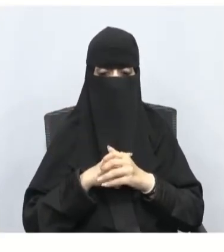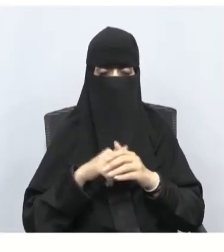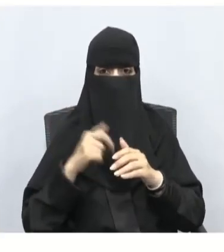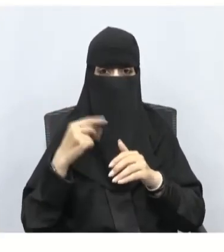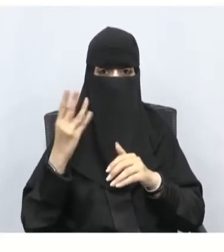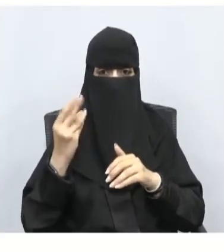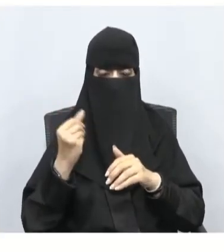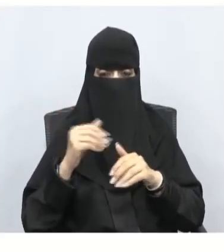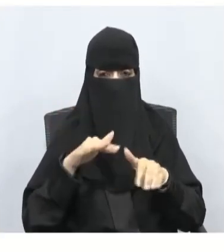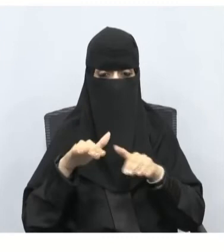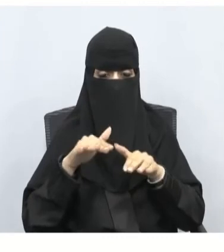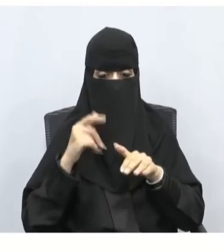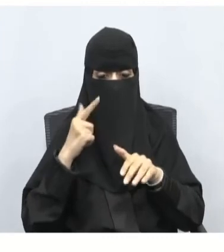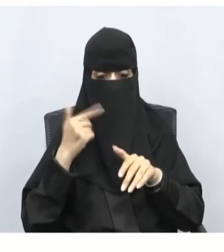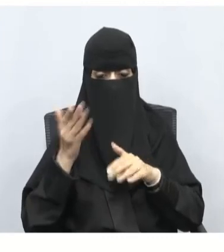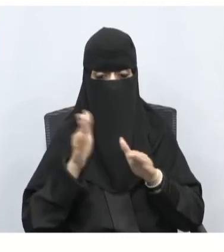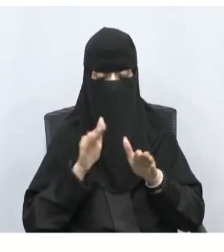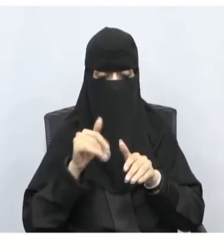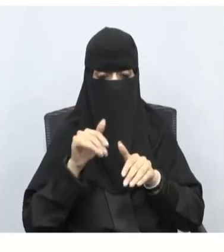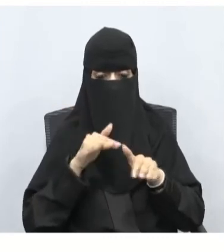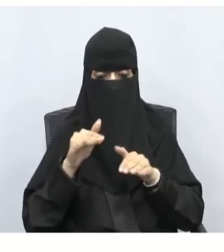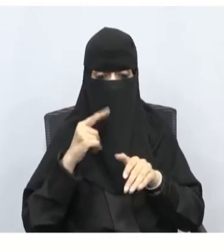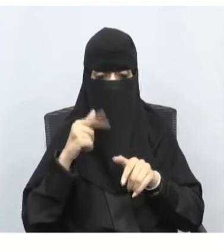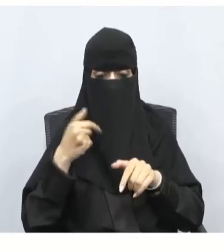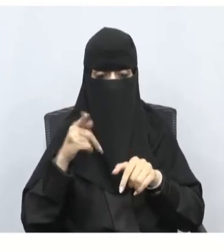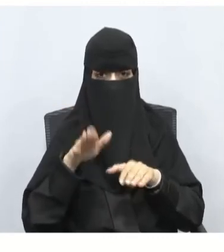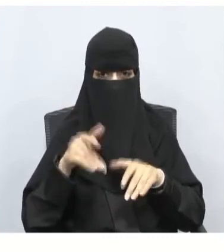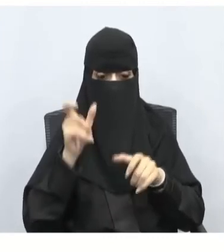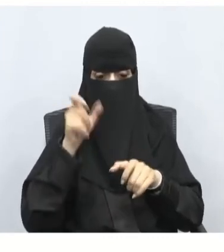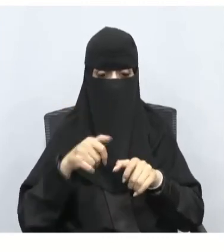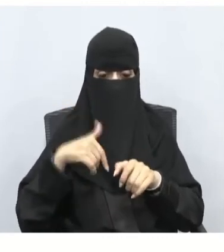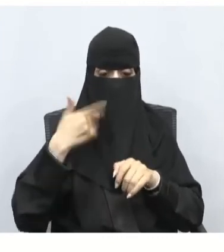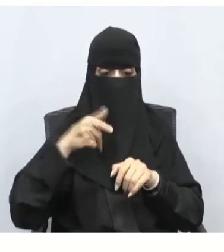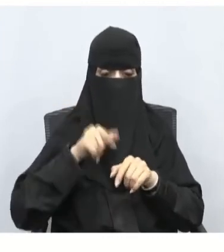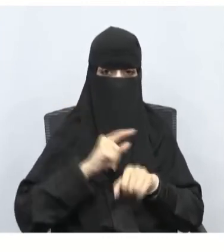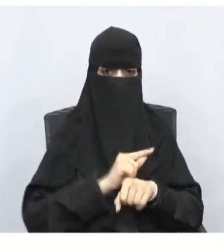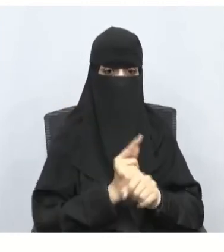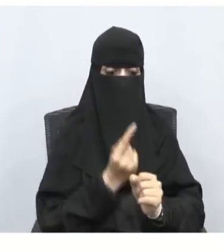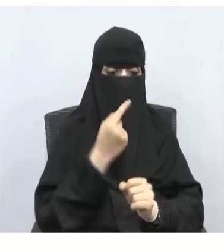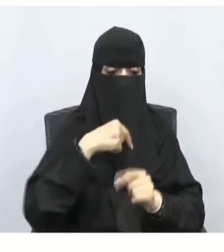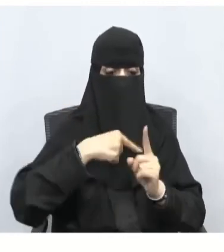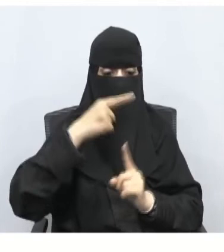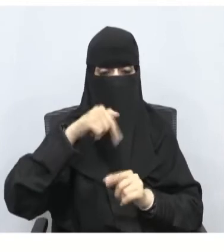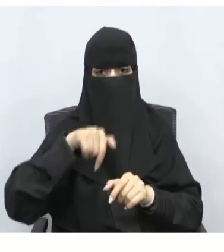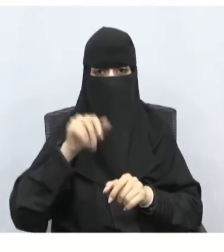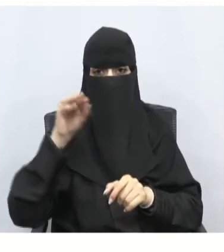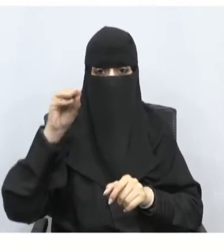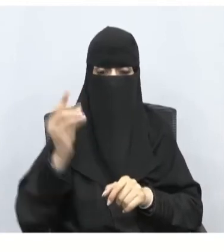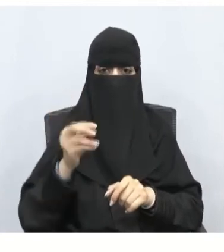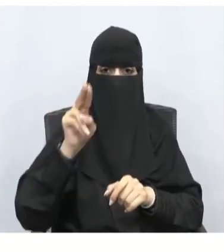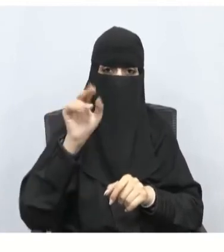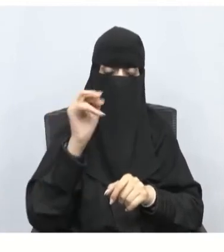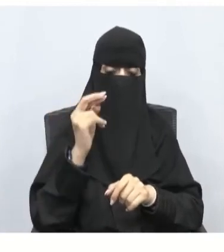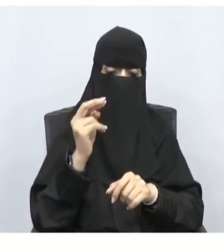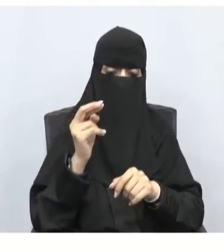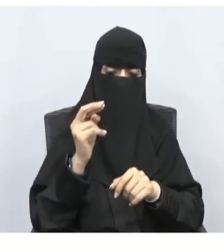إذا ما هو التردد؟ هو عدد الاهتزازات التي ينتجها الجسم خلال الثانية الواحدة، وحدتها